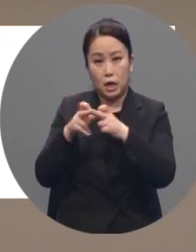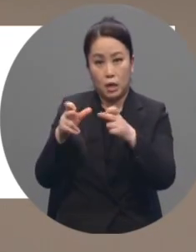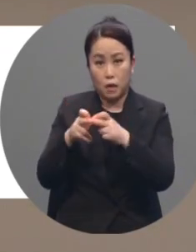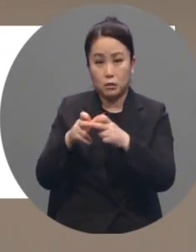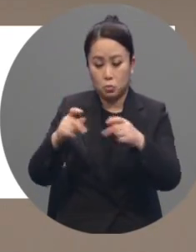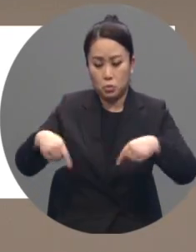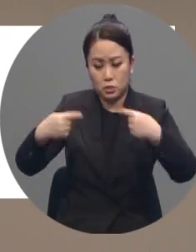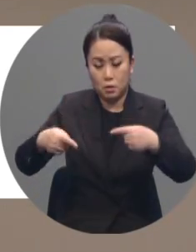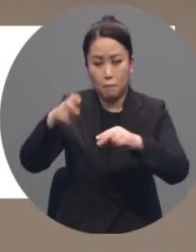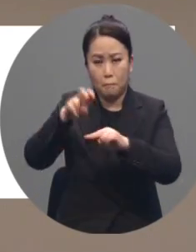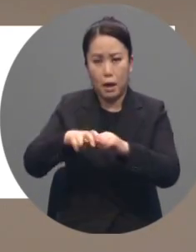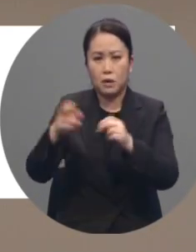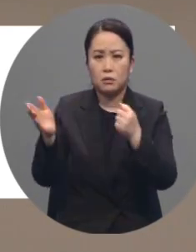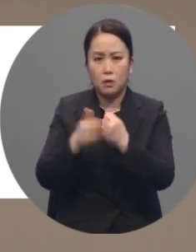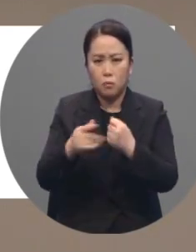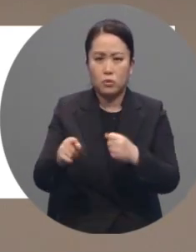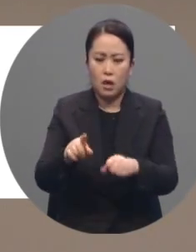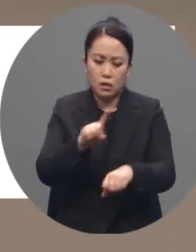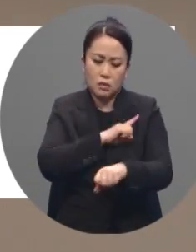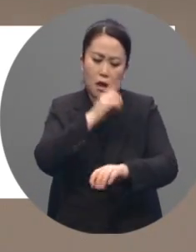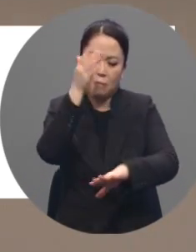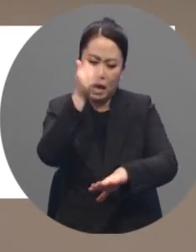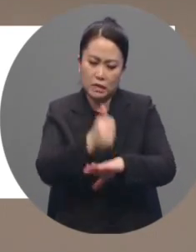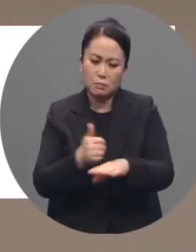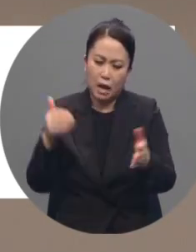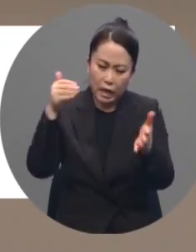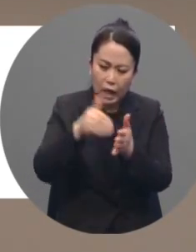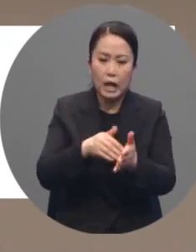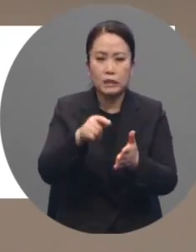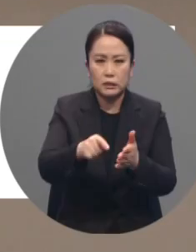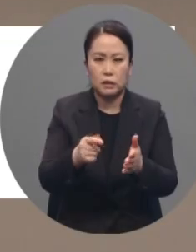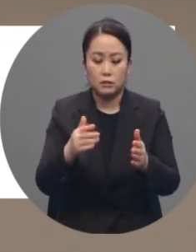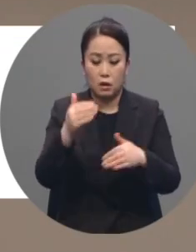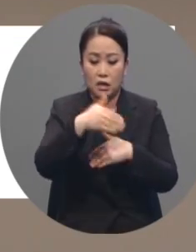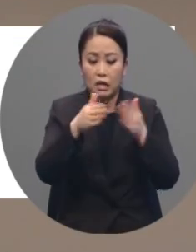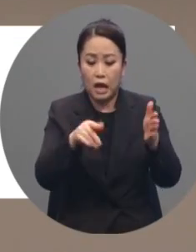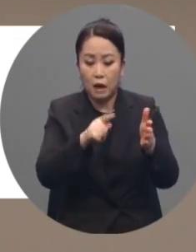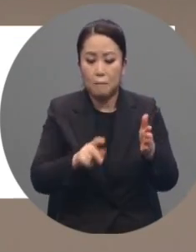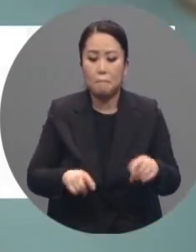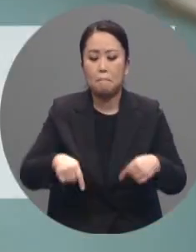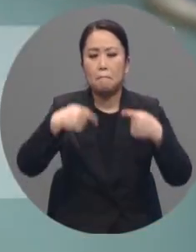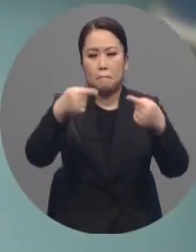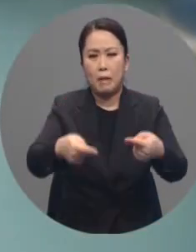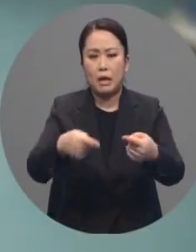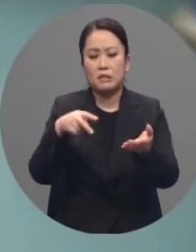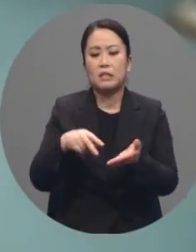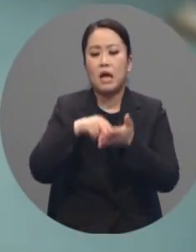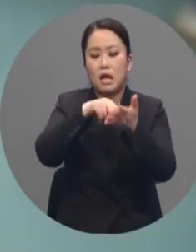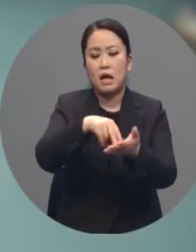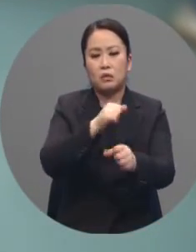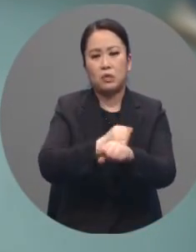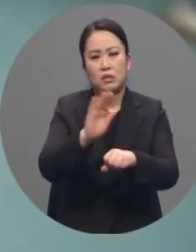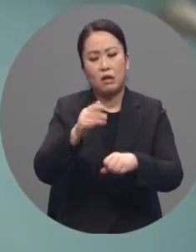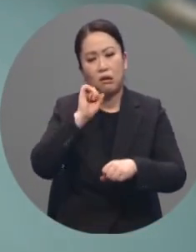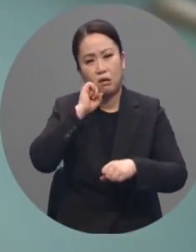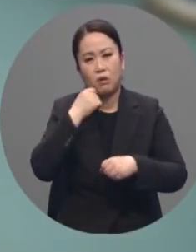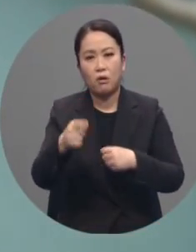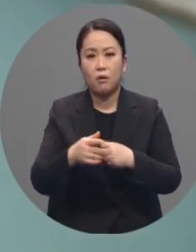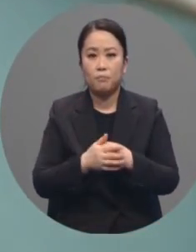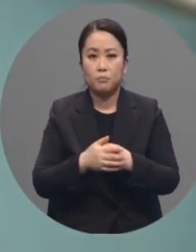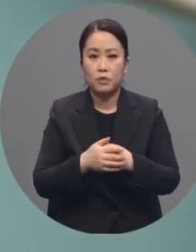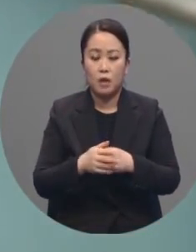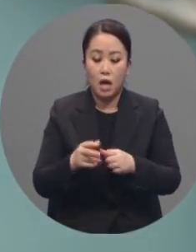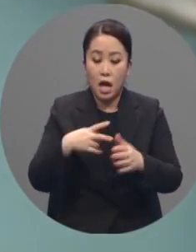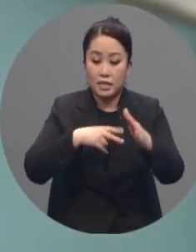휠체어를 탔다는 이유만으로 제일 끝까지 이동해서 칸에 타야 된다는 그런 어려움들. 전동차가 흔들릴